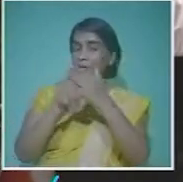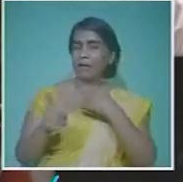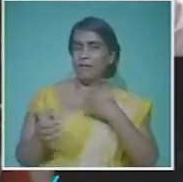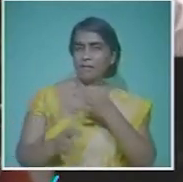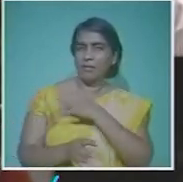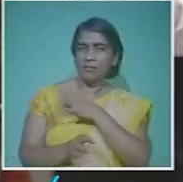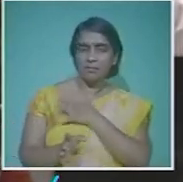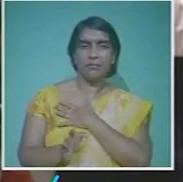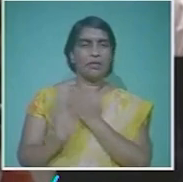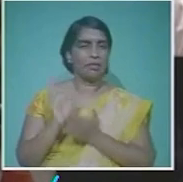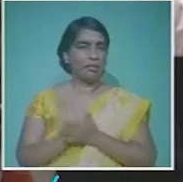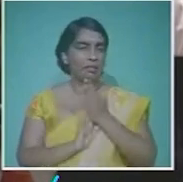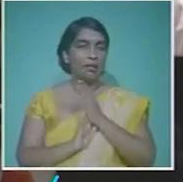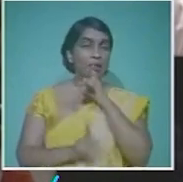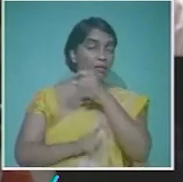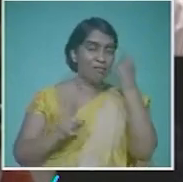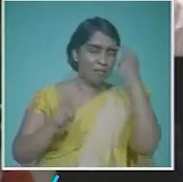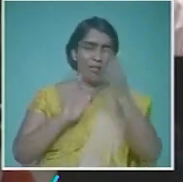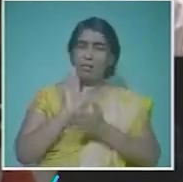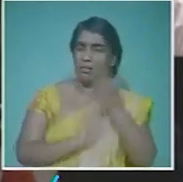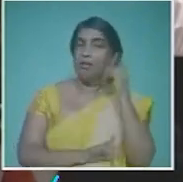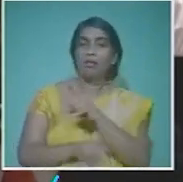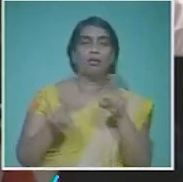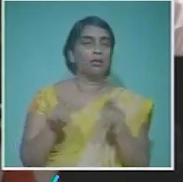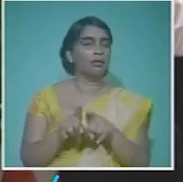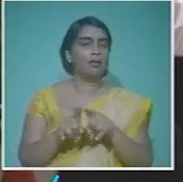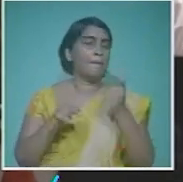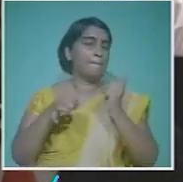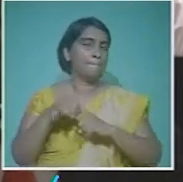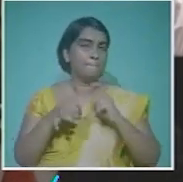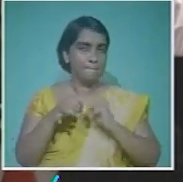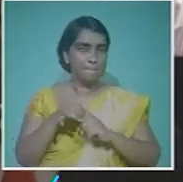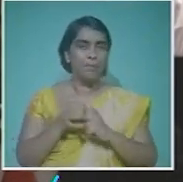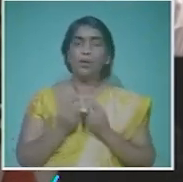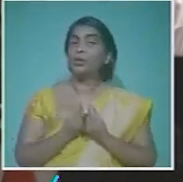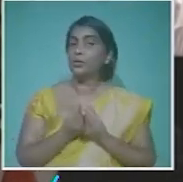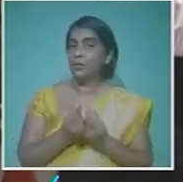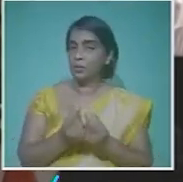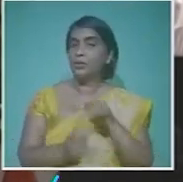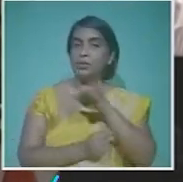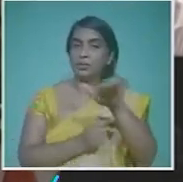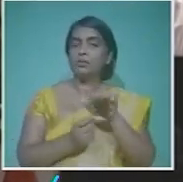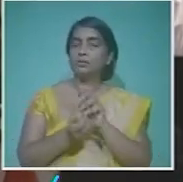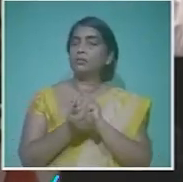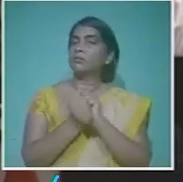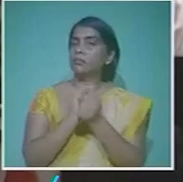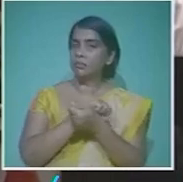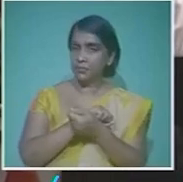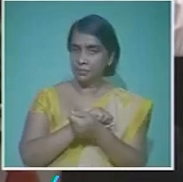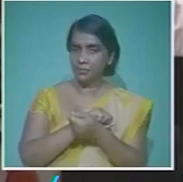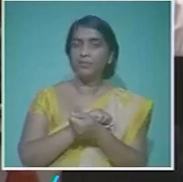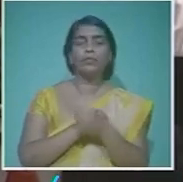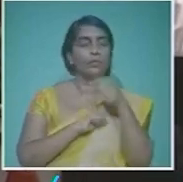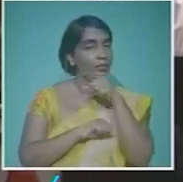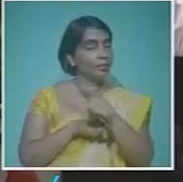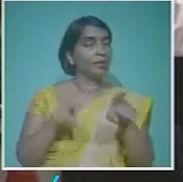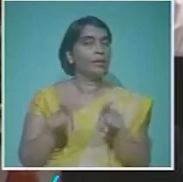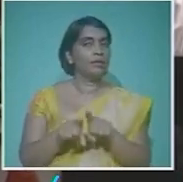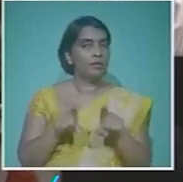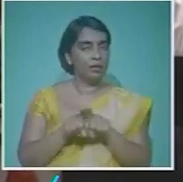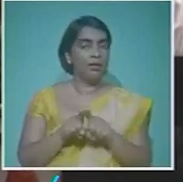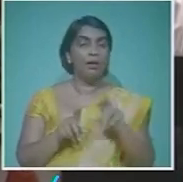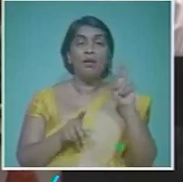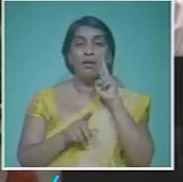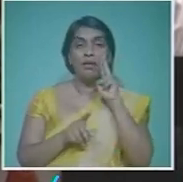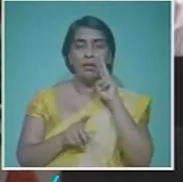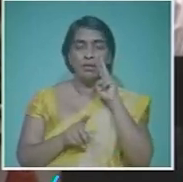වෛරයෙන්, ඒ ගැන කතා කරන්නේ වෛරයෙන් මෙන්න මේ ප්‍රශ්නය කඩිනමින් මේ සමාජයේ විසඳා ගත යුතුයි ඒ නිසයි